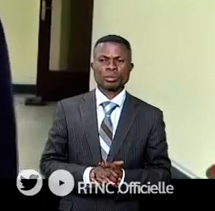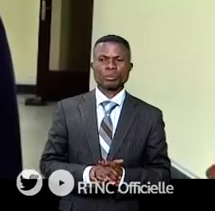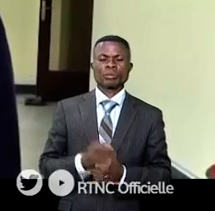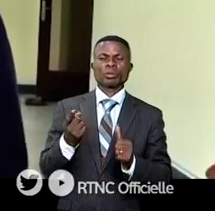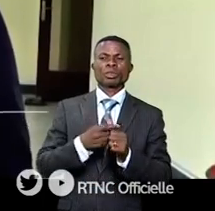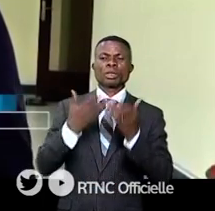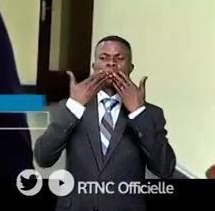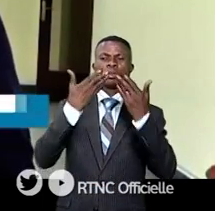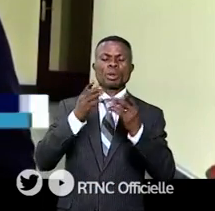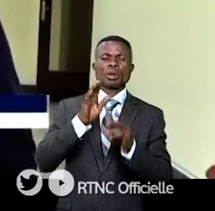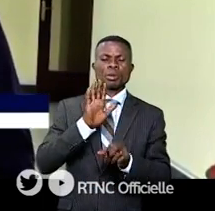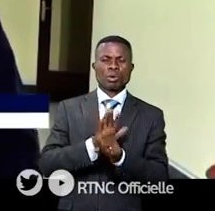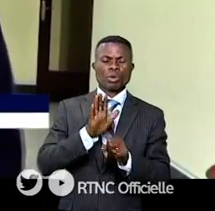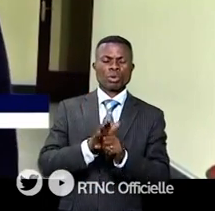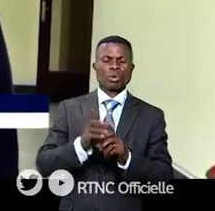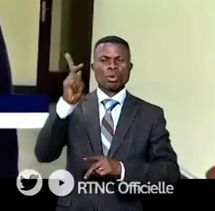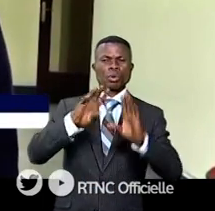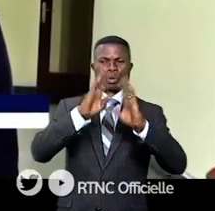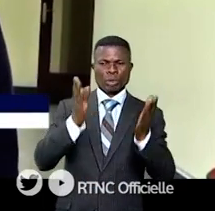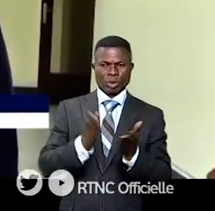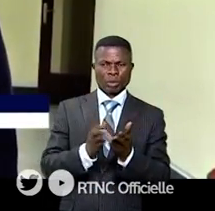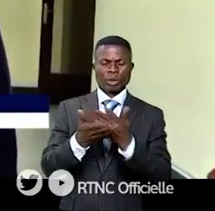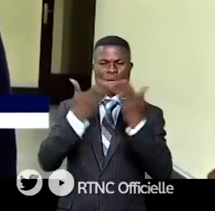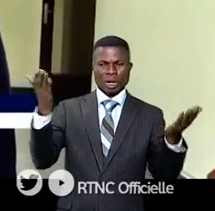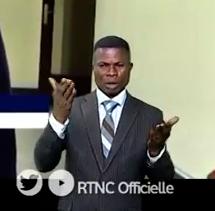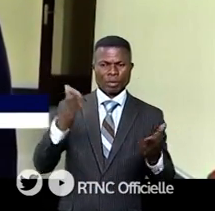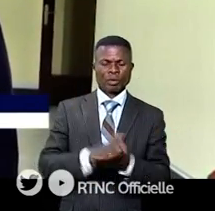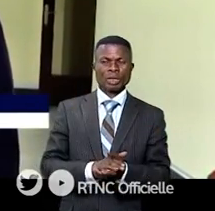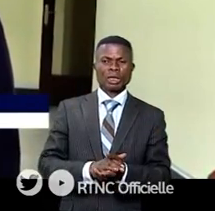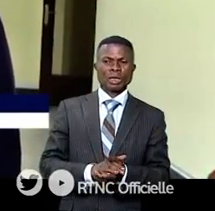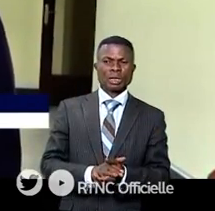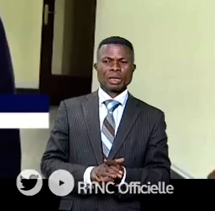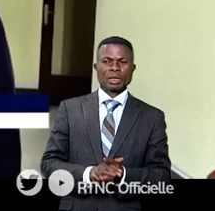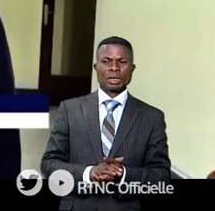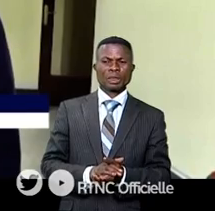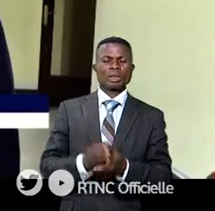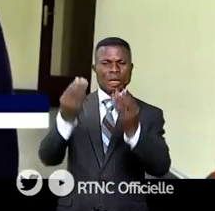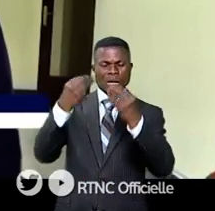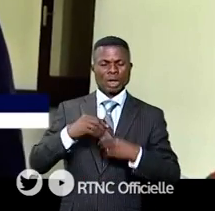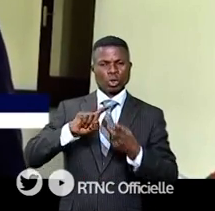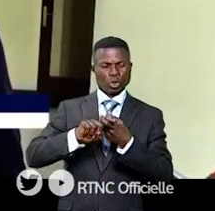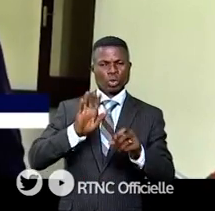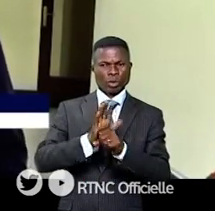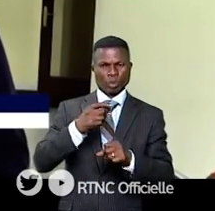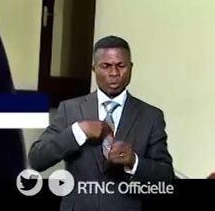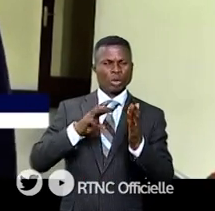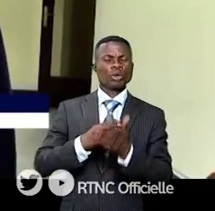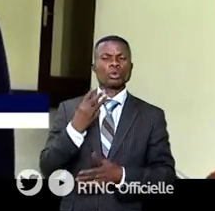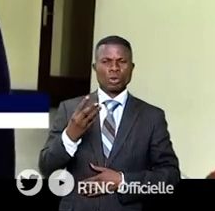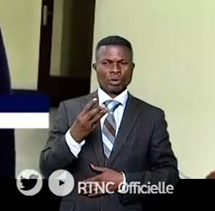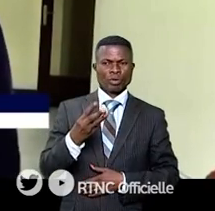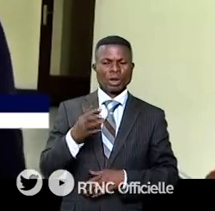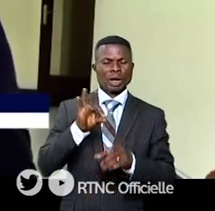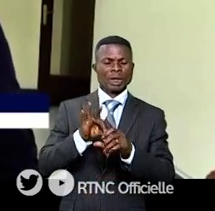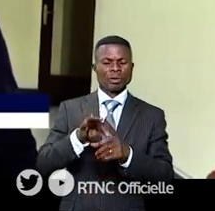d'abord la population de la ville de Guadolité qui m'a renouvelé sa confiance à 3 reprises.